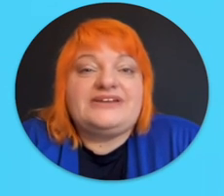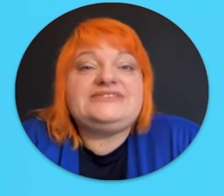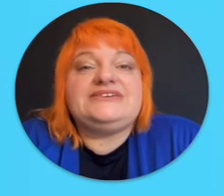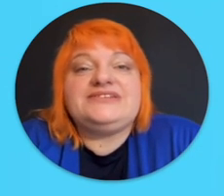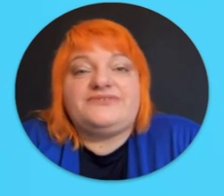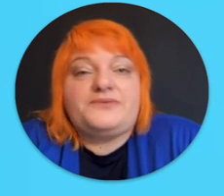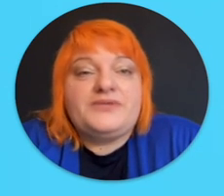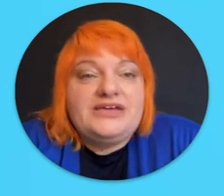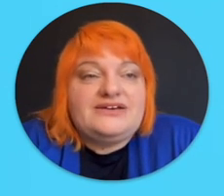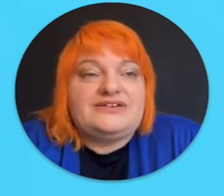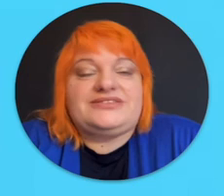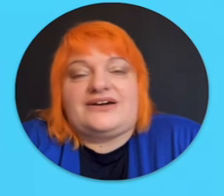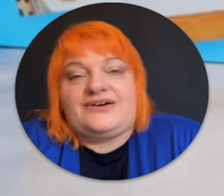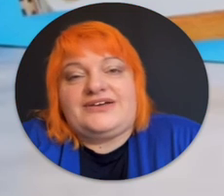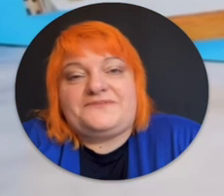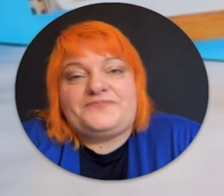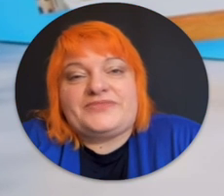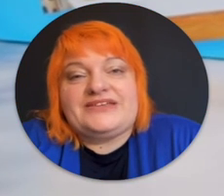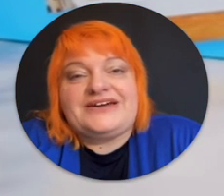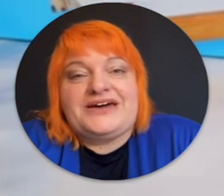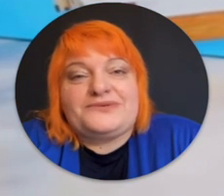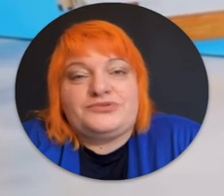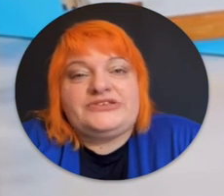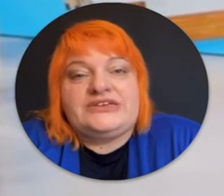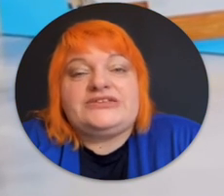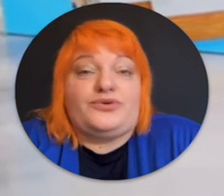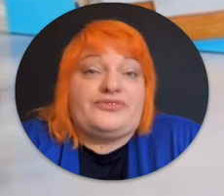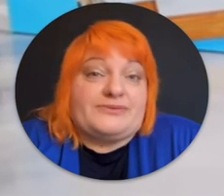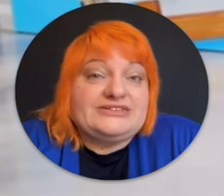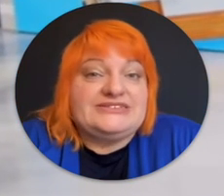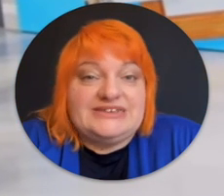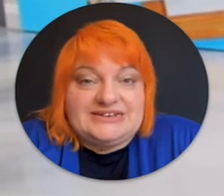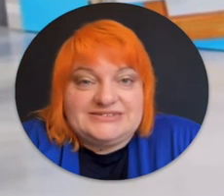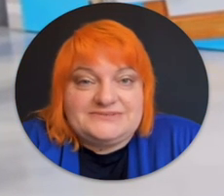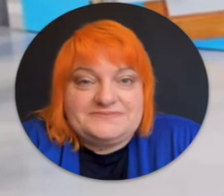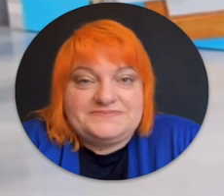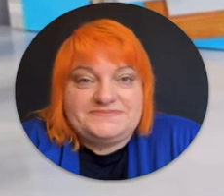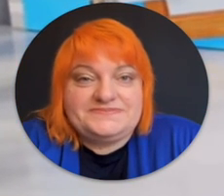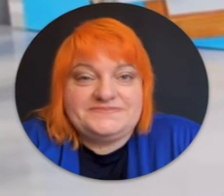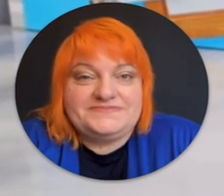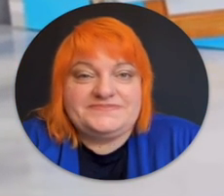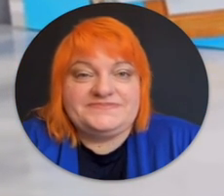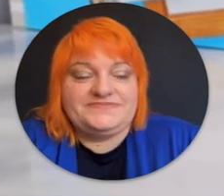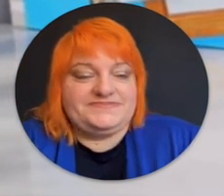смысл развивать, если вам такая работа и такой формат интересны.